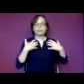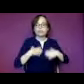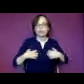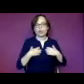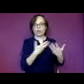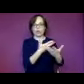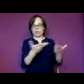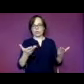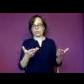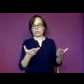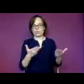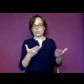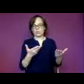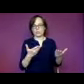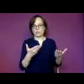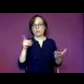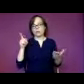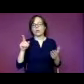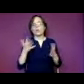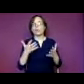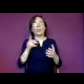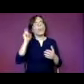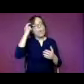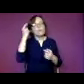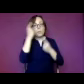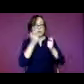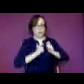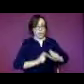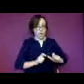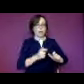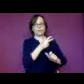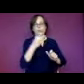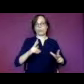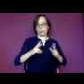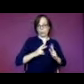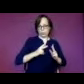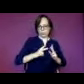chodzi w przebywaniu na wsi o wypoczynek. Z drugiej strony jest kwestia takiego